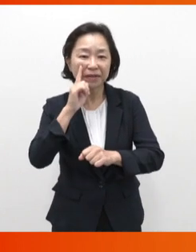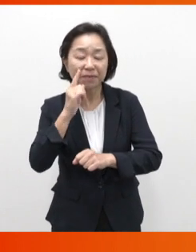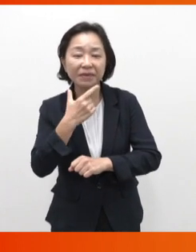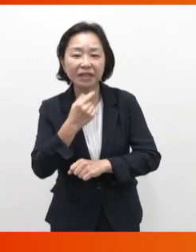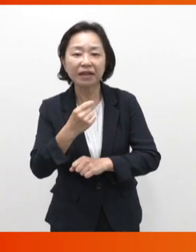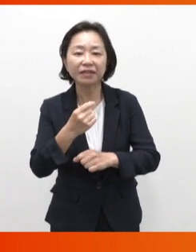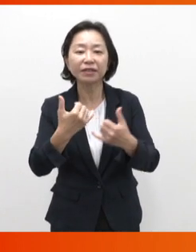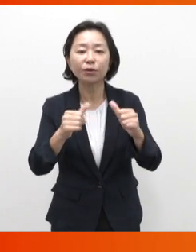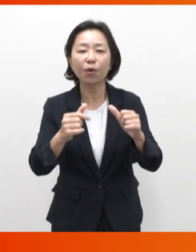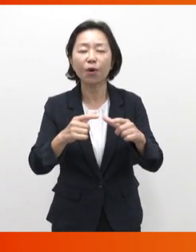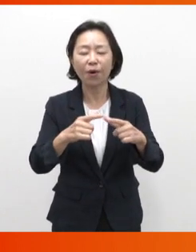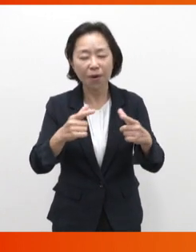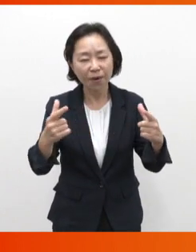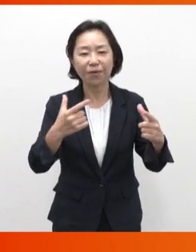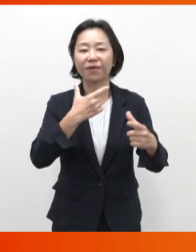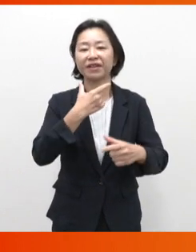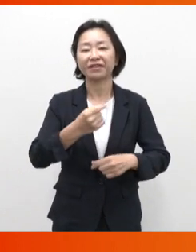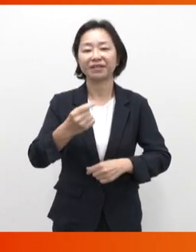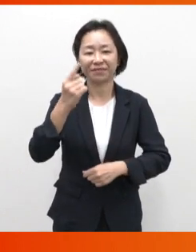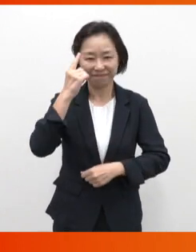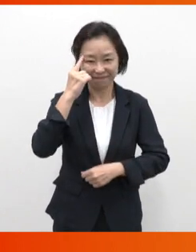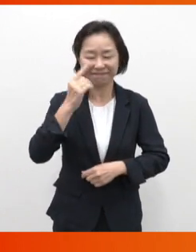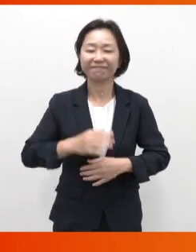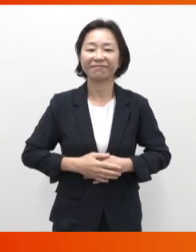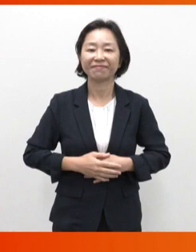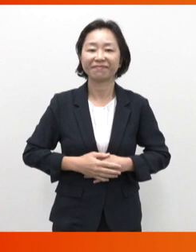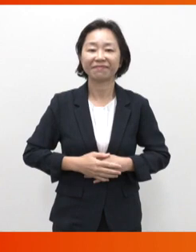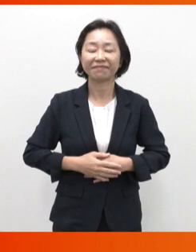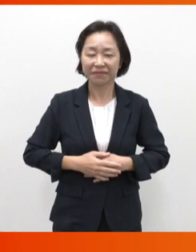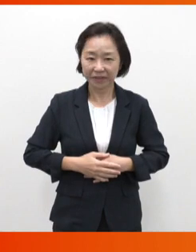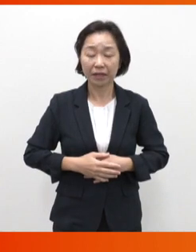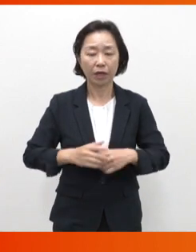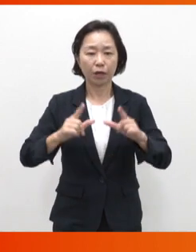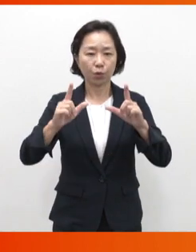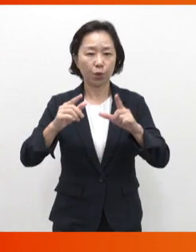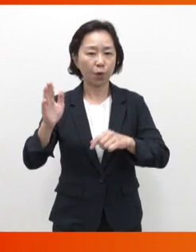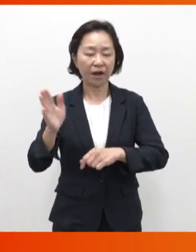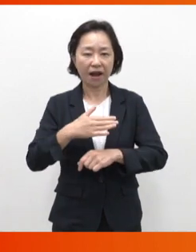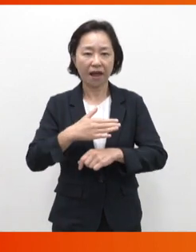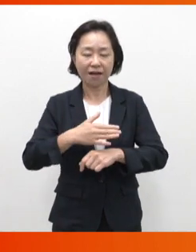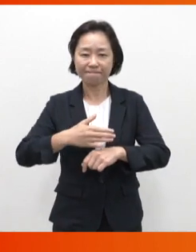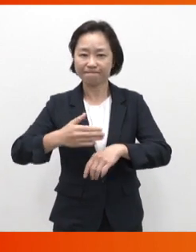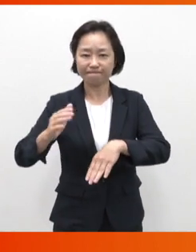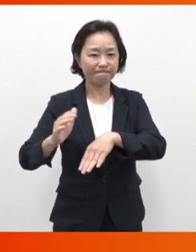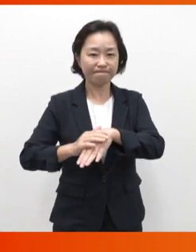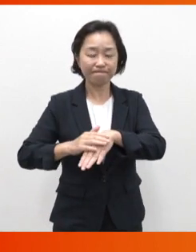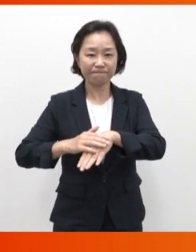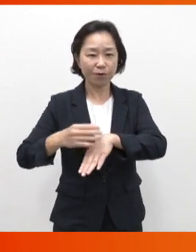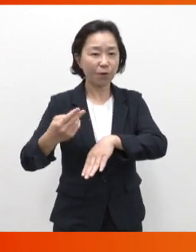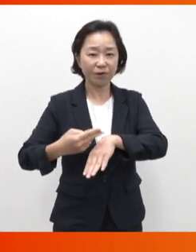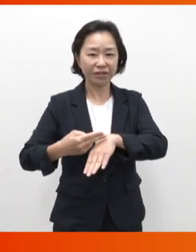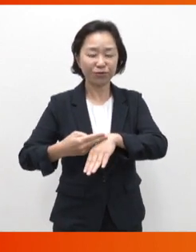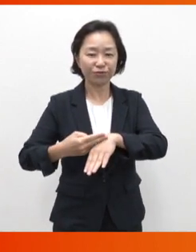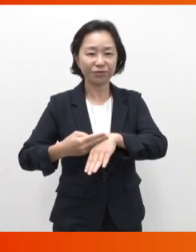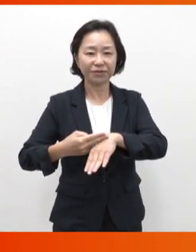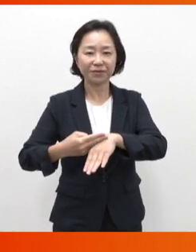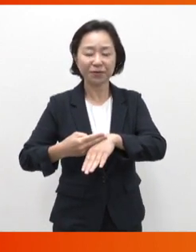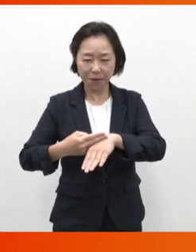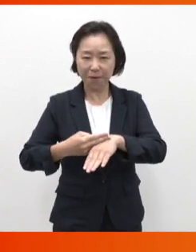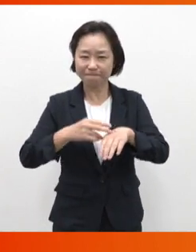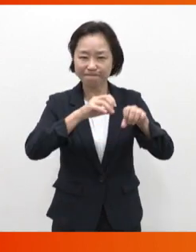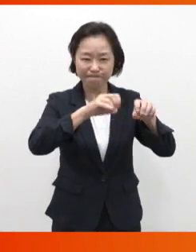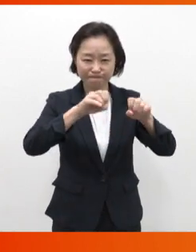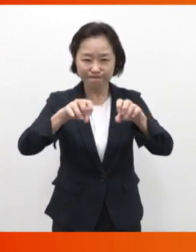人を一人でも多く増やしていきたいと思います東京から優れた匠の技をですね